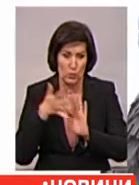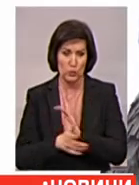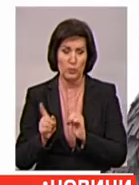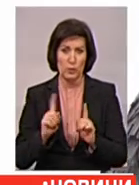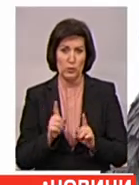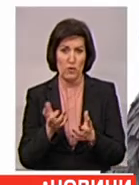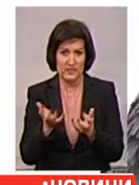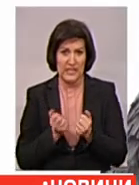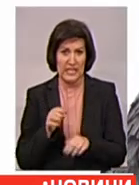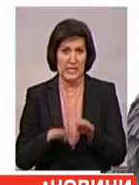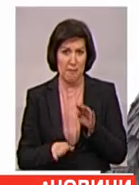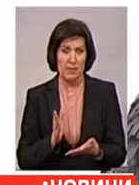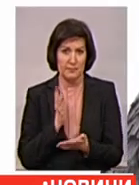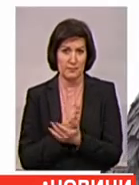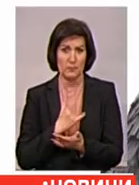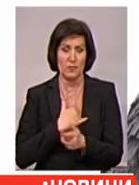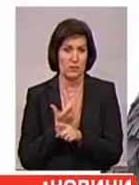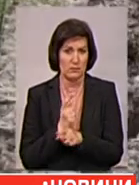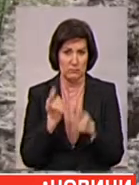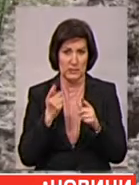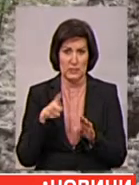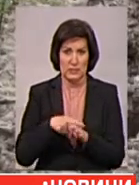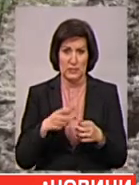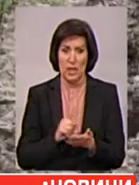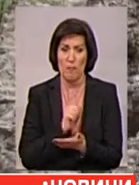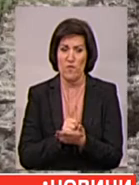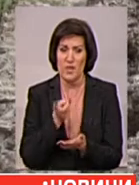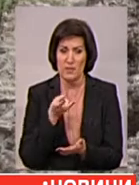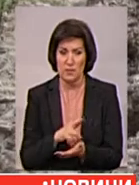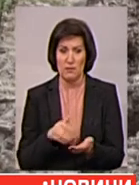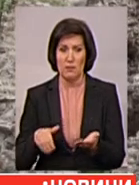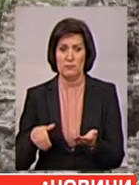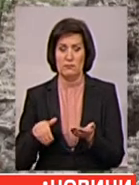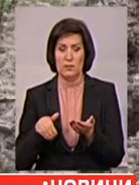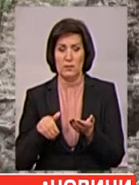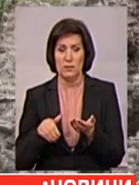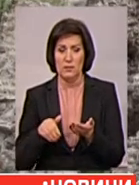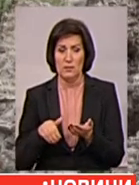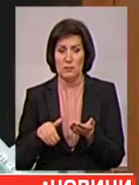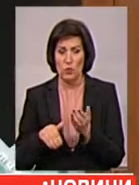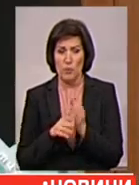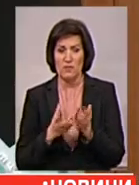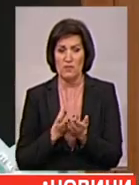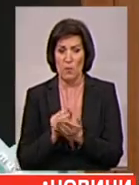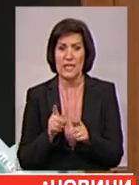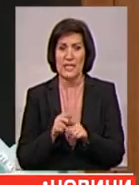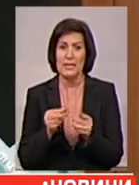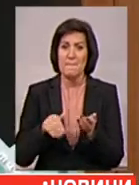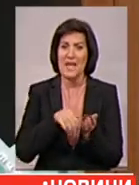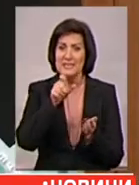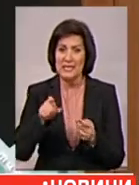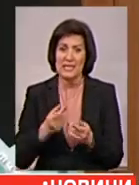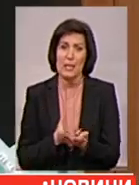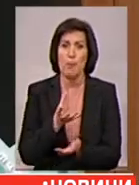взяття на баланс накладає на нас величезні зобов'язання. До речі, допомагали нас теж в оплаті такі меценати, які проплачували